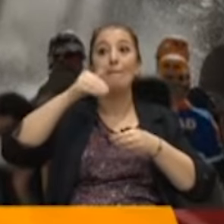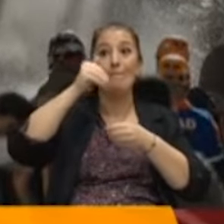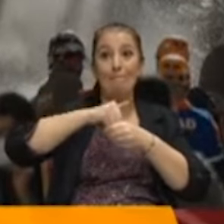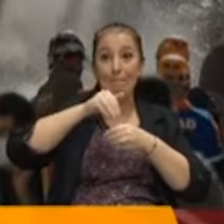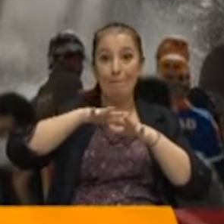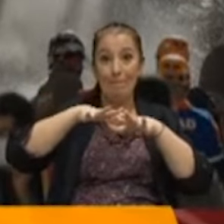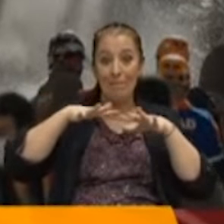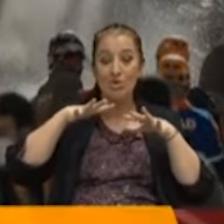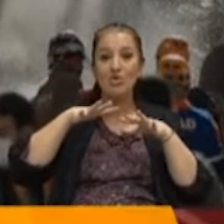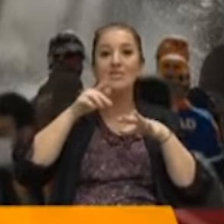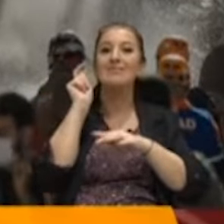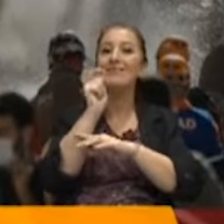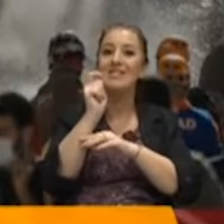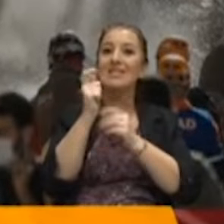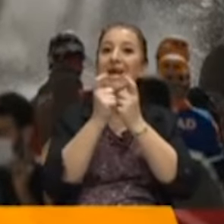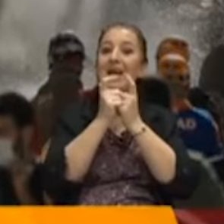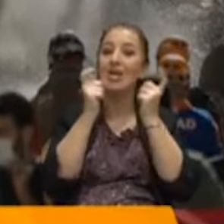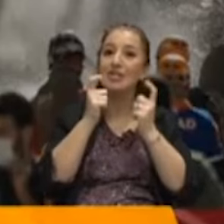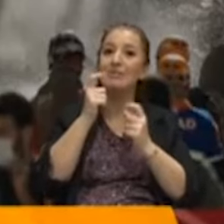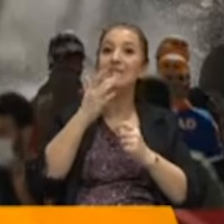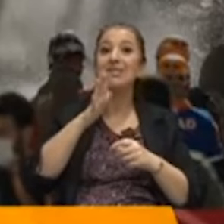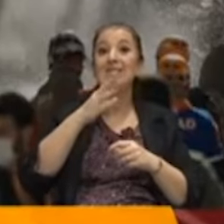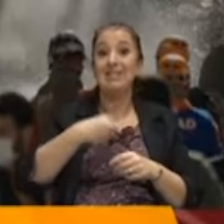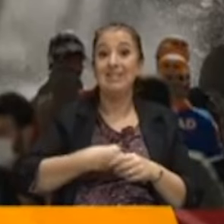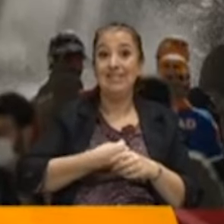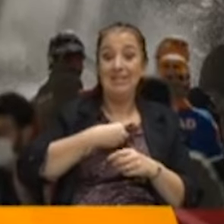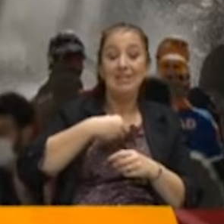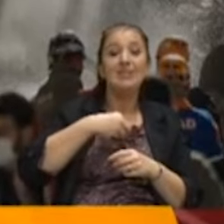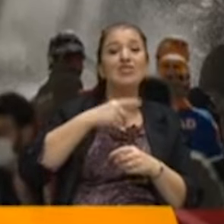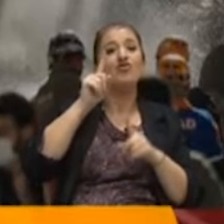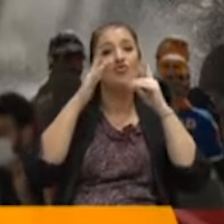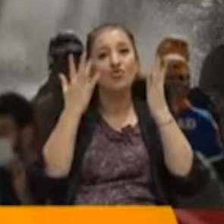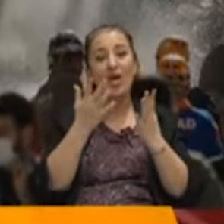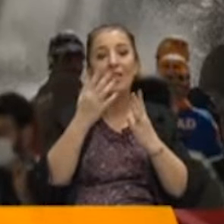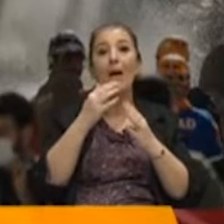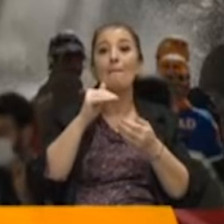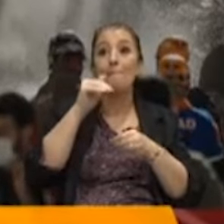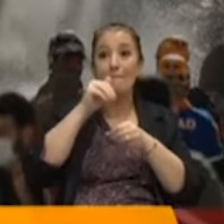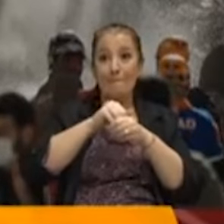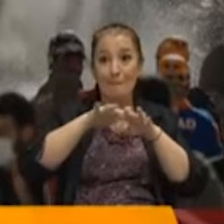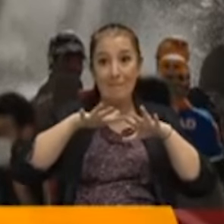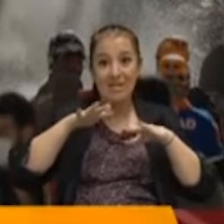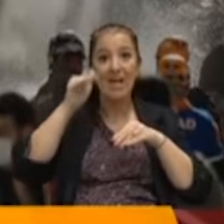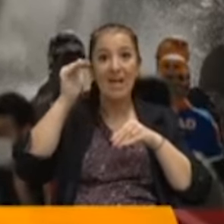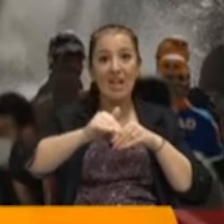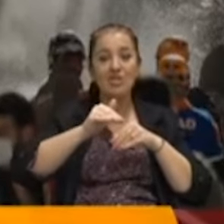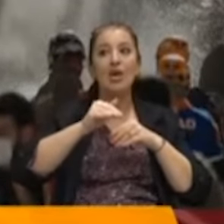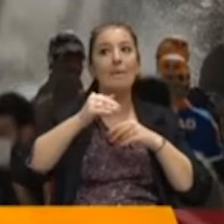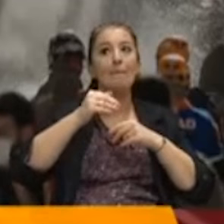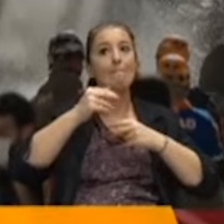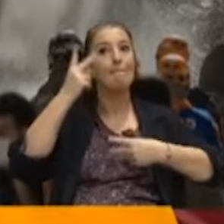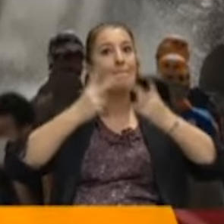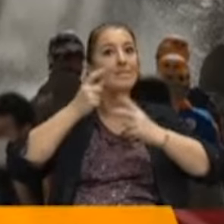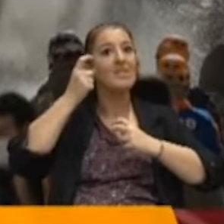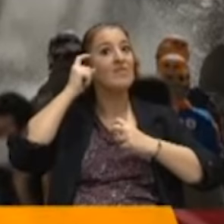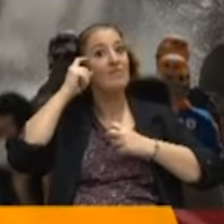ettiğim önerilerimiz var. Umut ediyorum ki meclisimizden gelecek bir takım önerilerle,